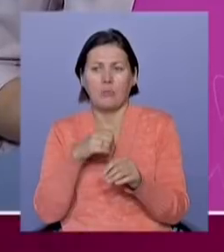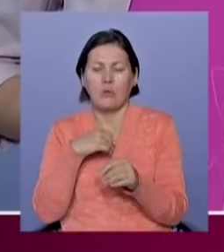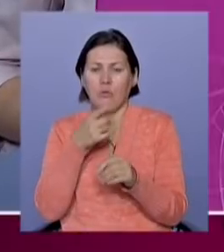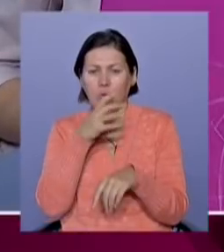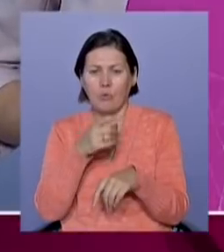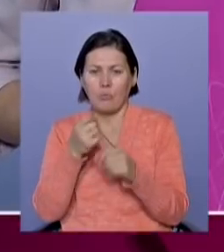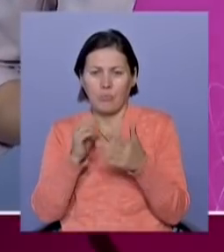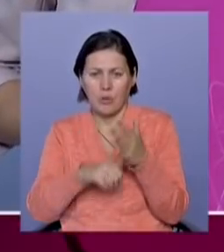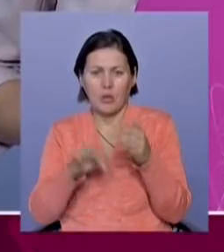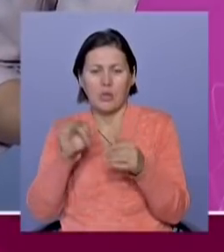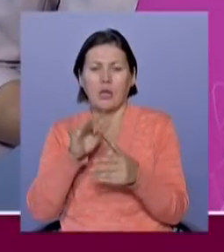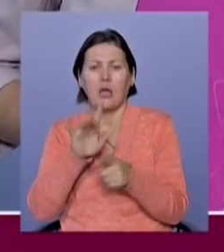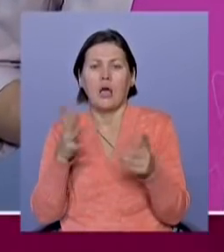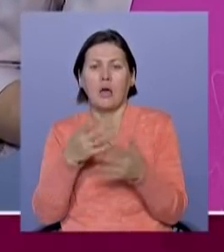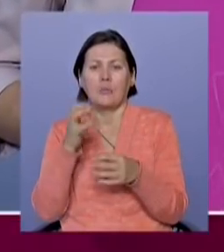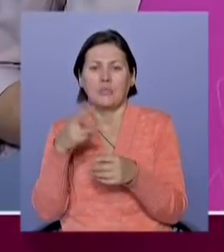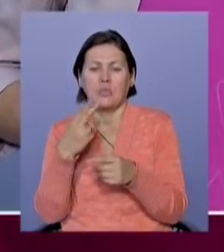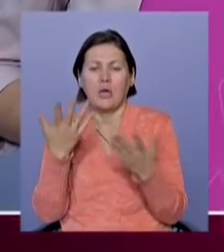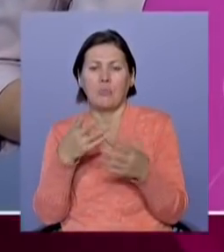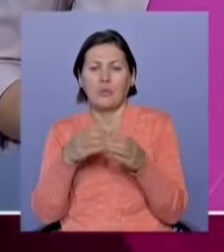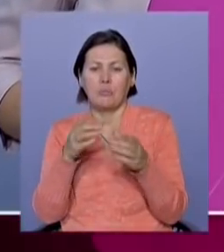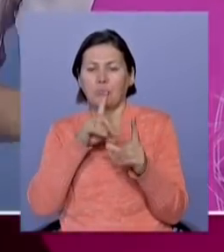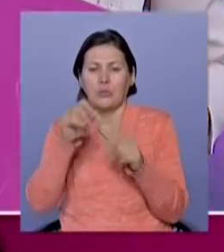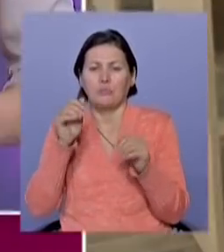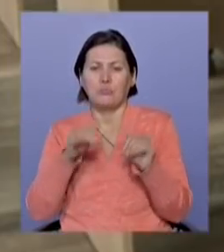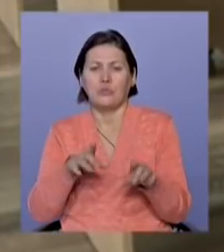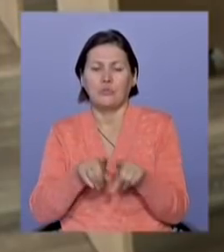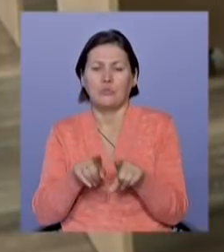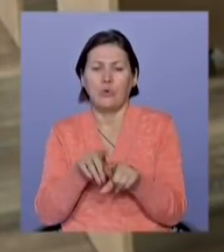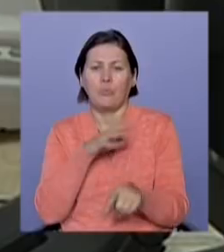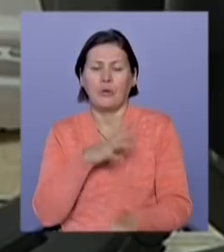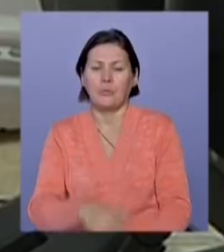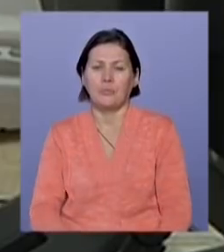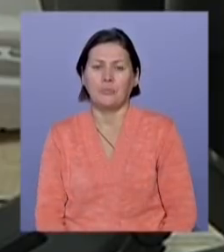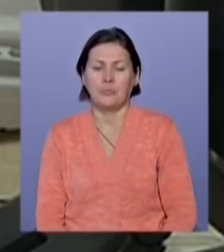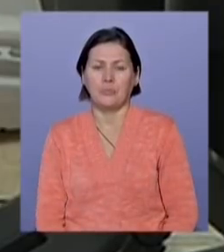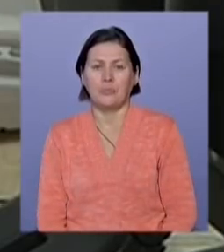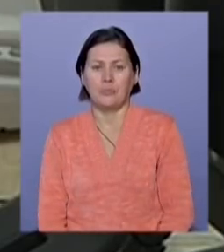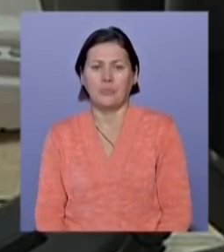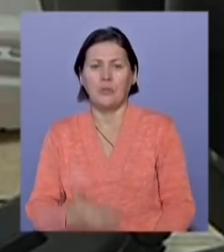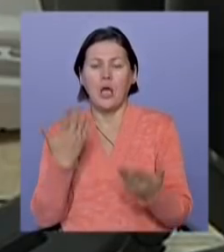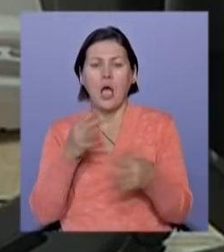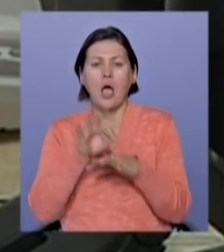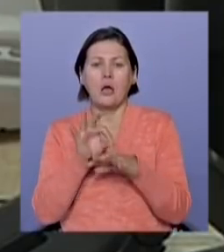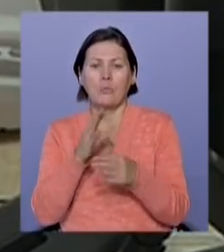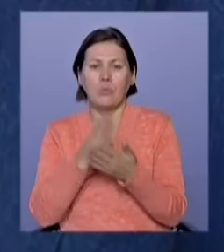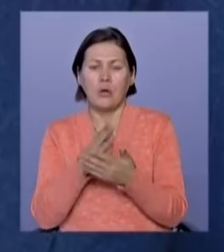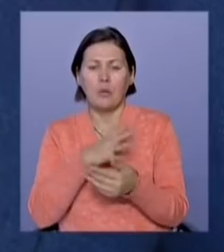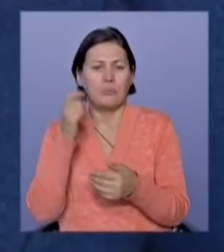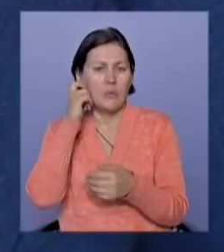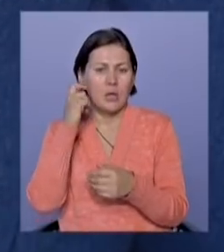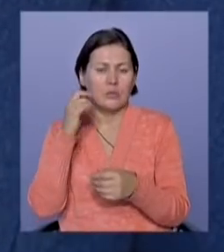анықтап, әрі қарай қай подстанциядан қандай бригада баратын шешеді. Қай жеріңіз ауырып жатыр?